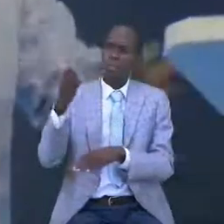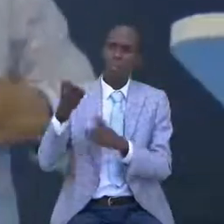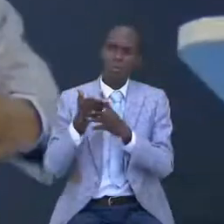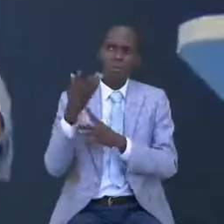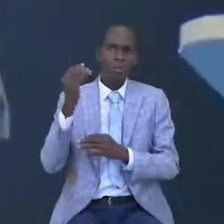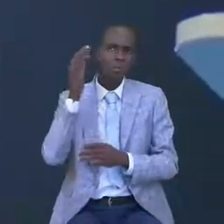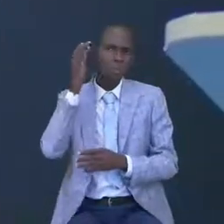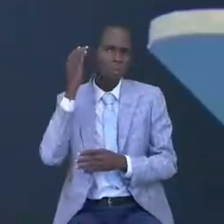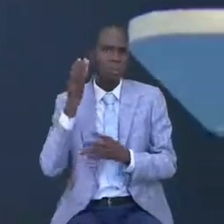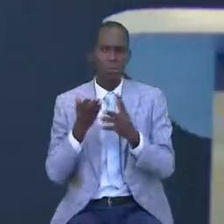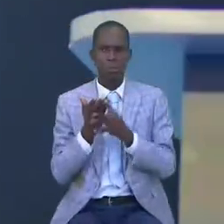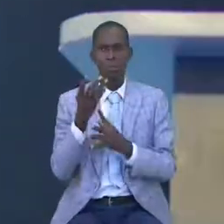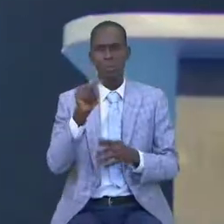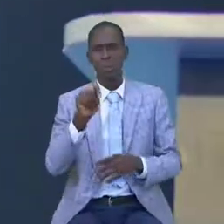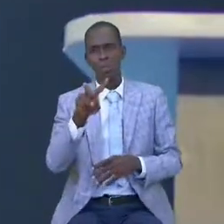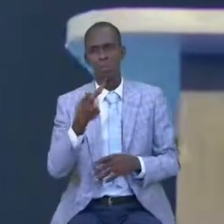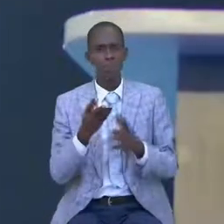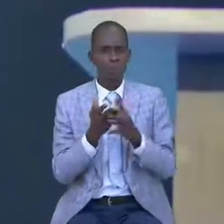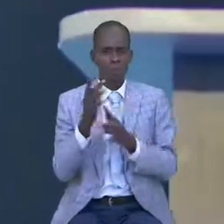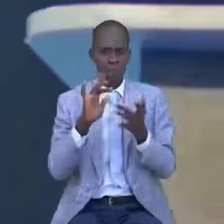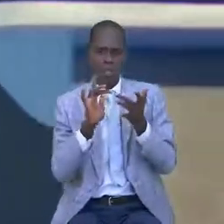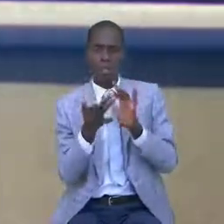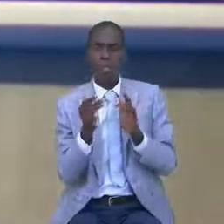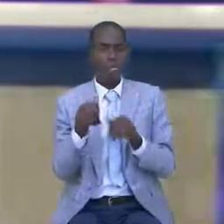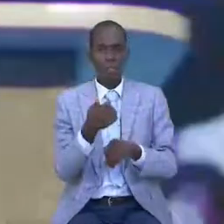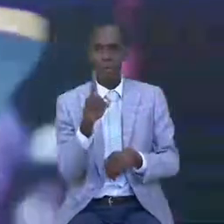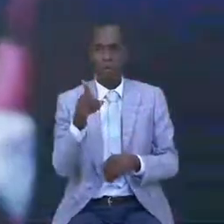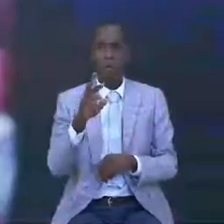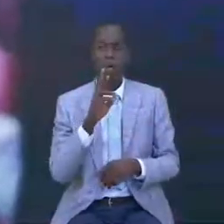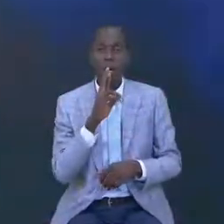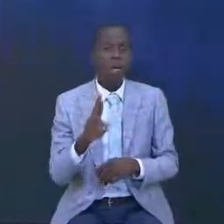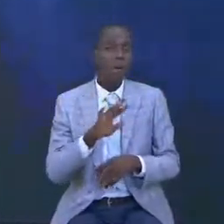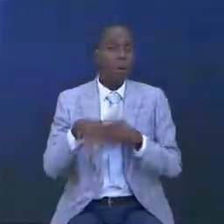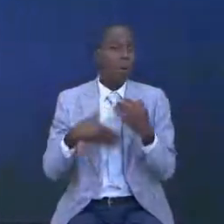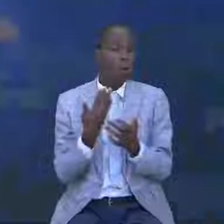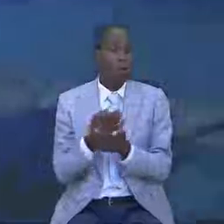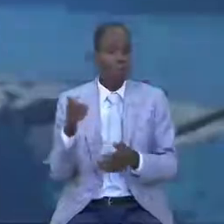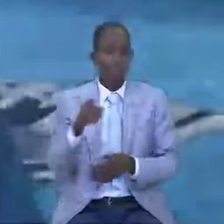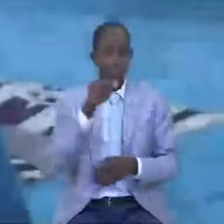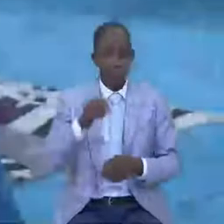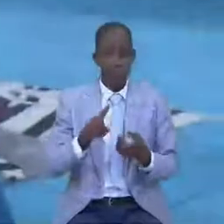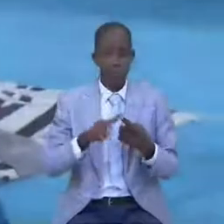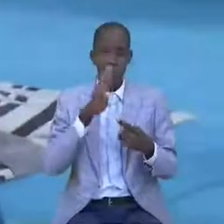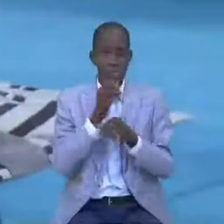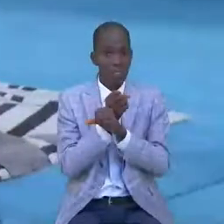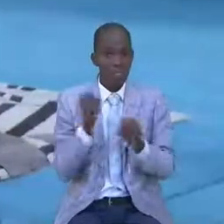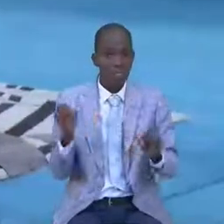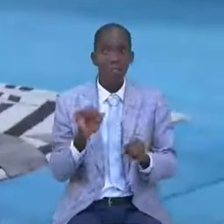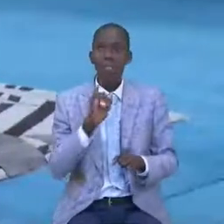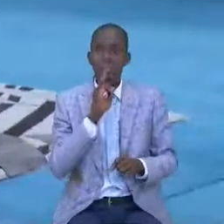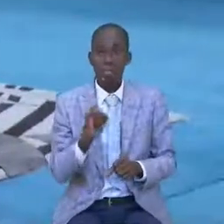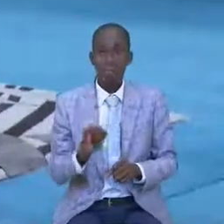croit en moi, ici, à la radio, à la télé, en ligne, où que vous